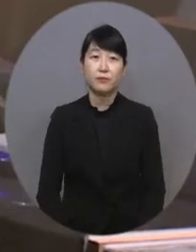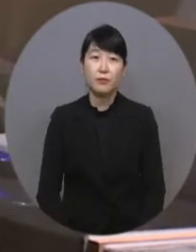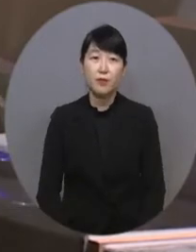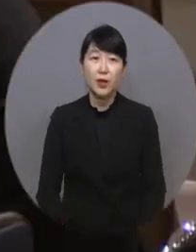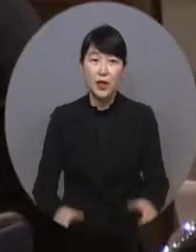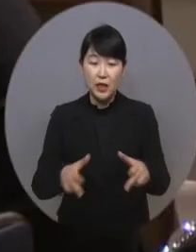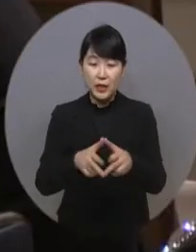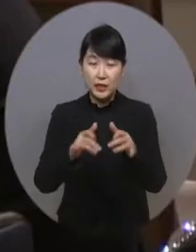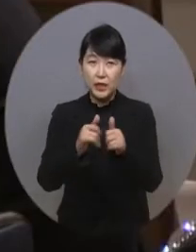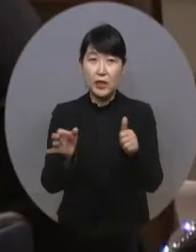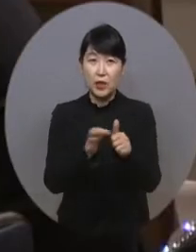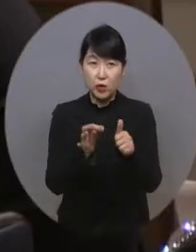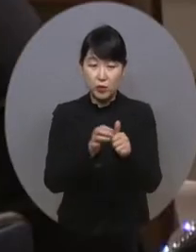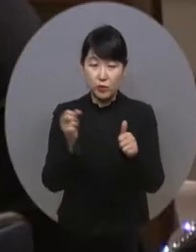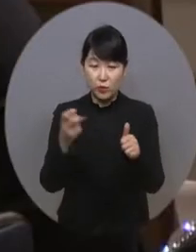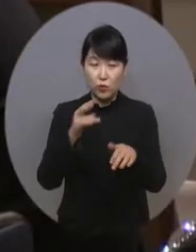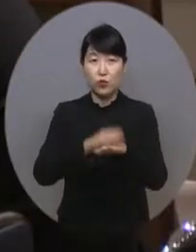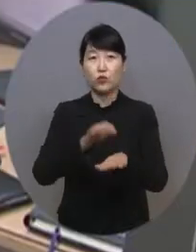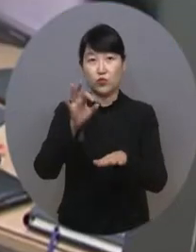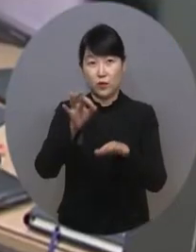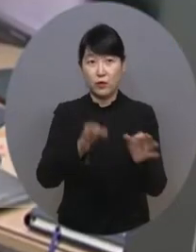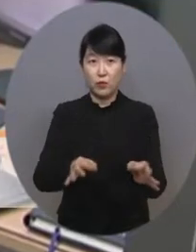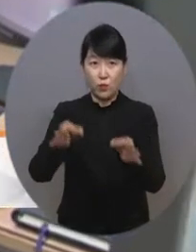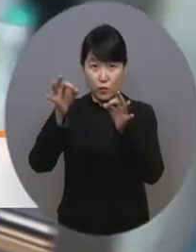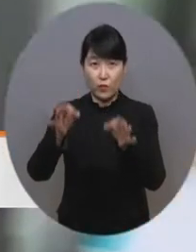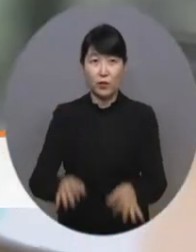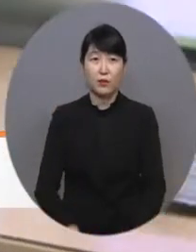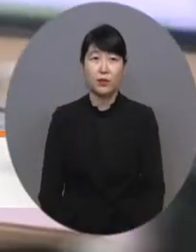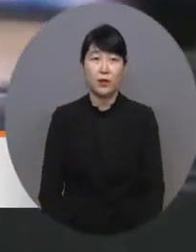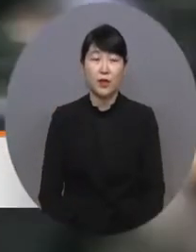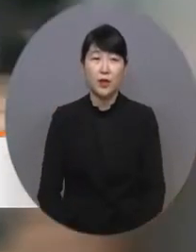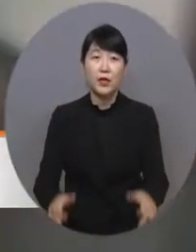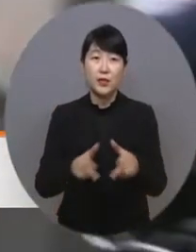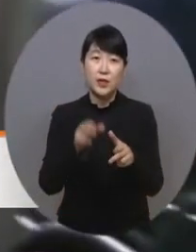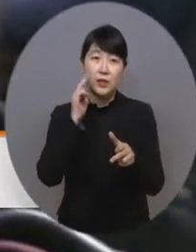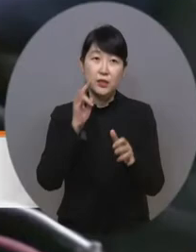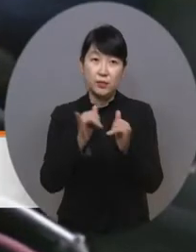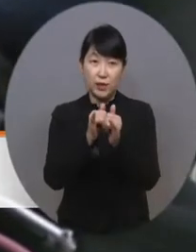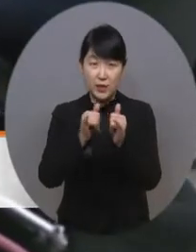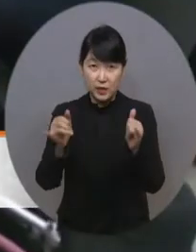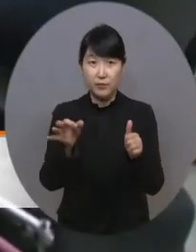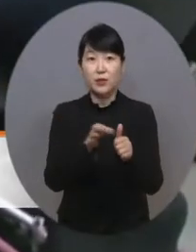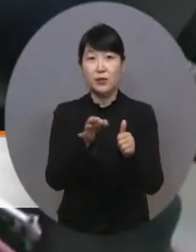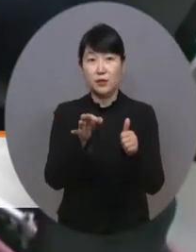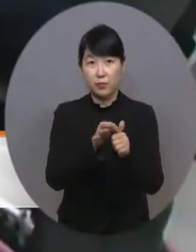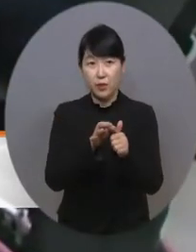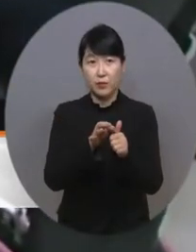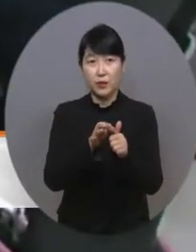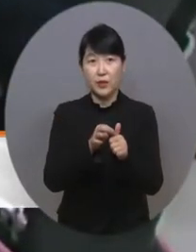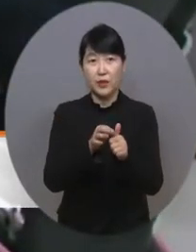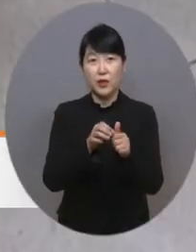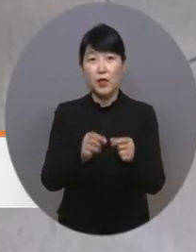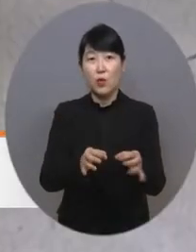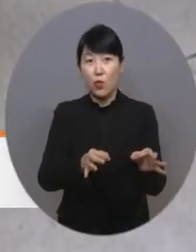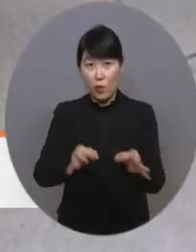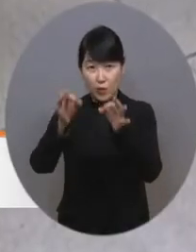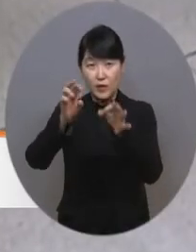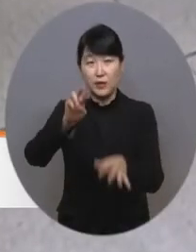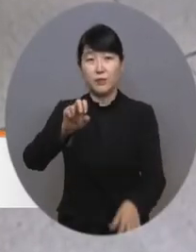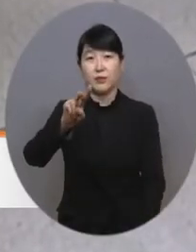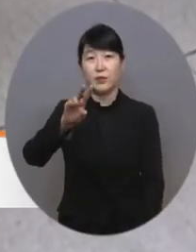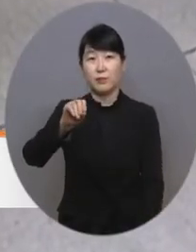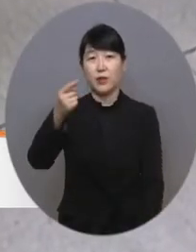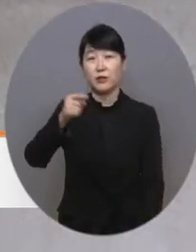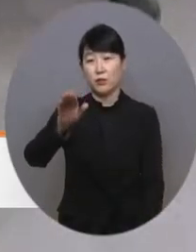장애인연금과 수당도 함께 인상됩니다 중증장애인의 대상으로 하는 기초급여를 최고 32만 1950원까지